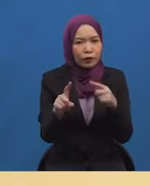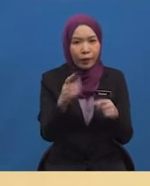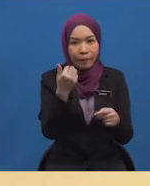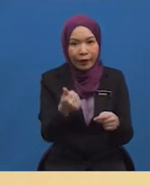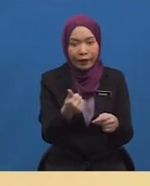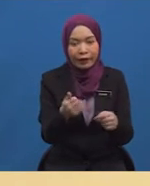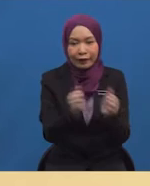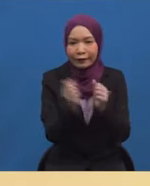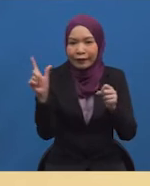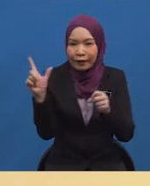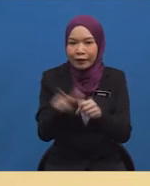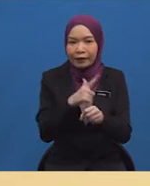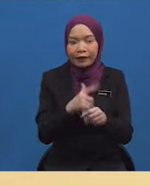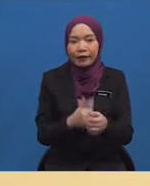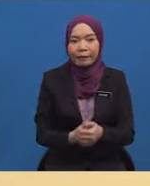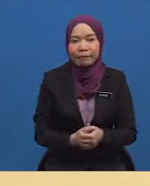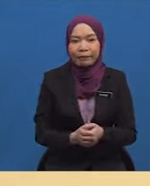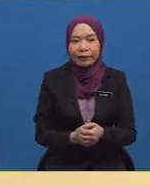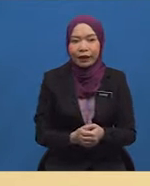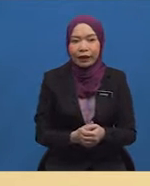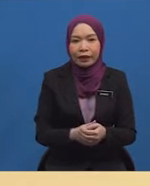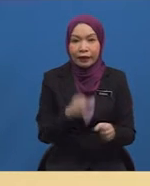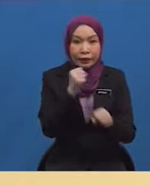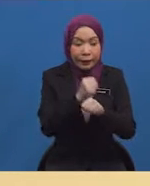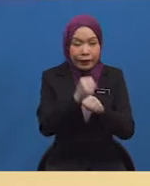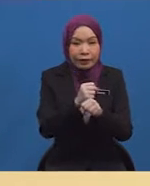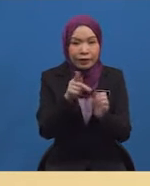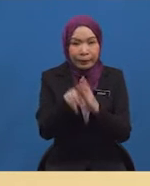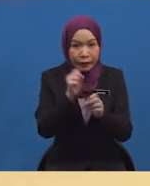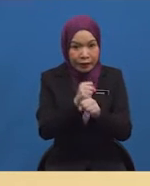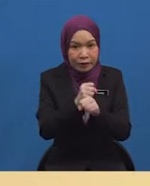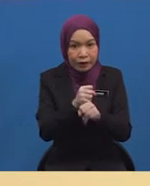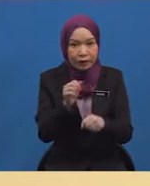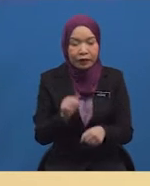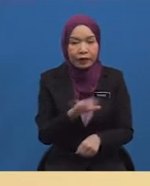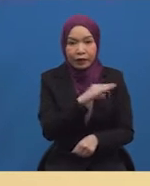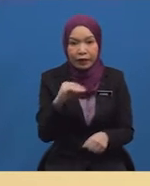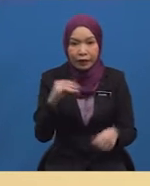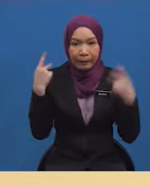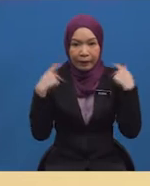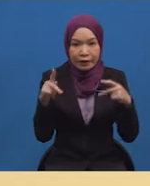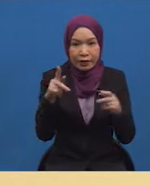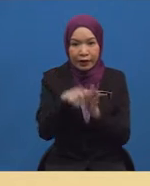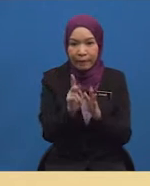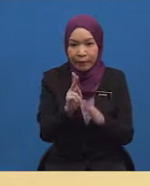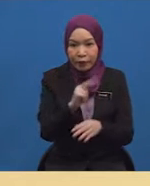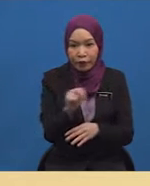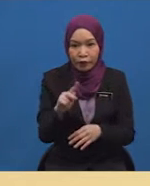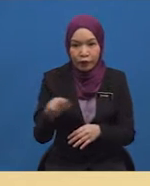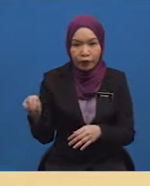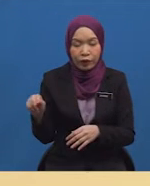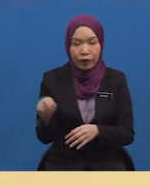Penduduk yang ramai pula menyediakan tenaga buruh di samping menjadi pasaran pengguna hasil pertanian.